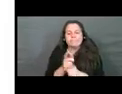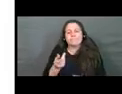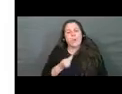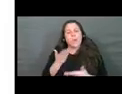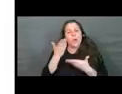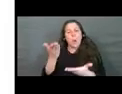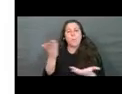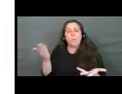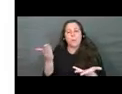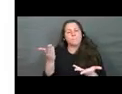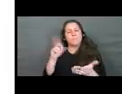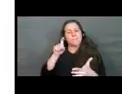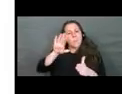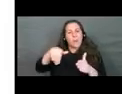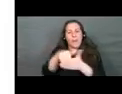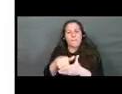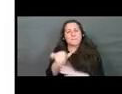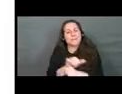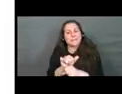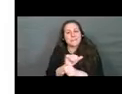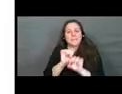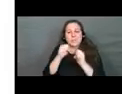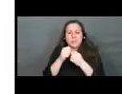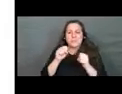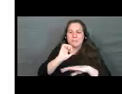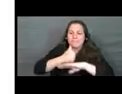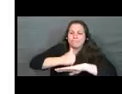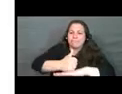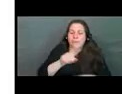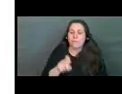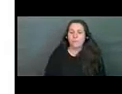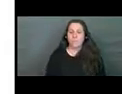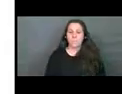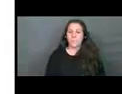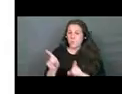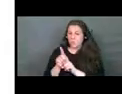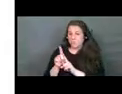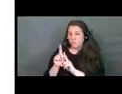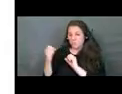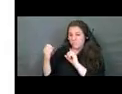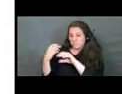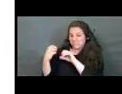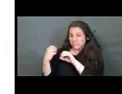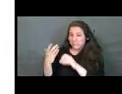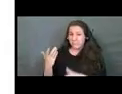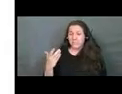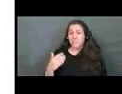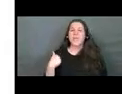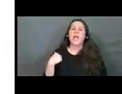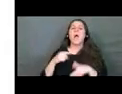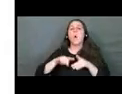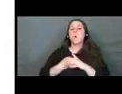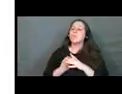activités sociales pour compenser ça, puis demander des rétroactions fréquentes. Parce que c'est pas parce qu'on a demandé au début quelles sont vos